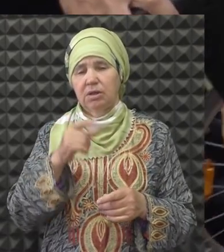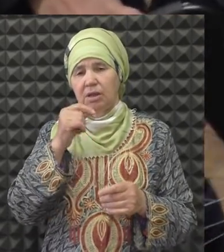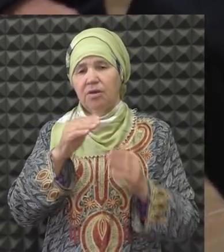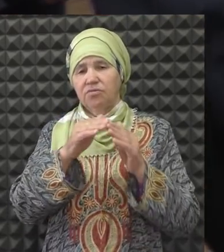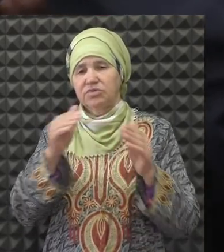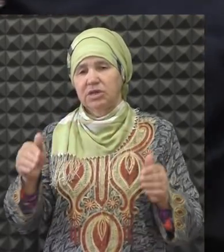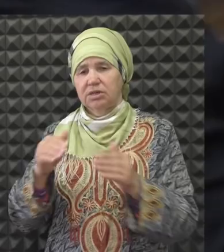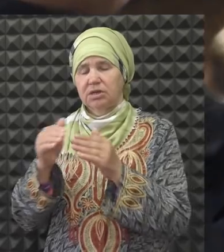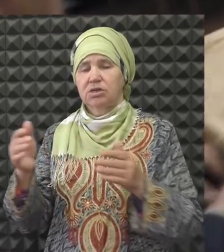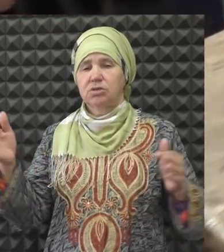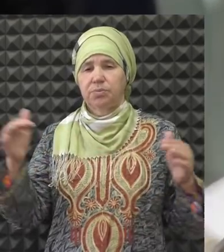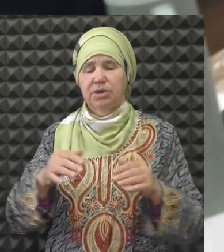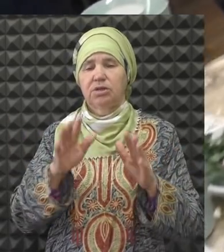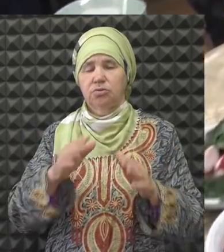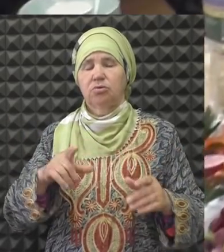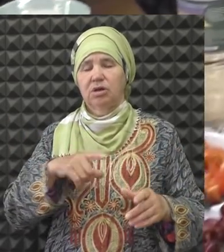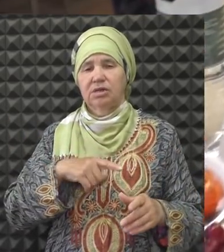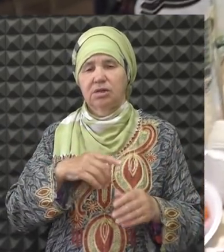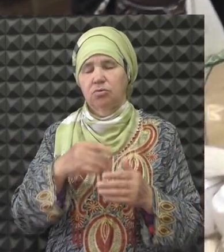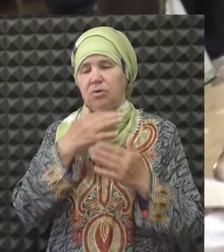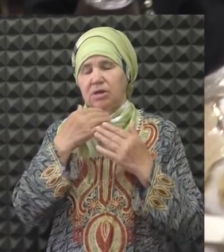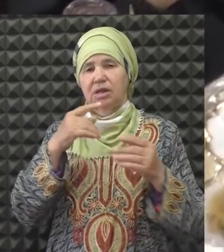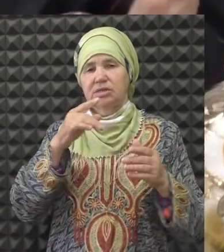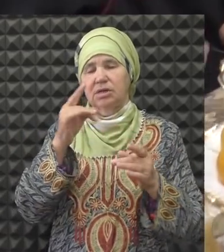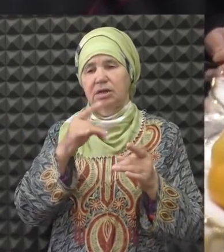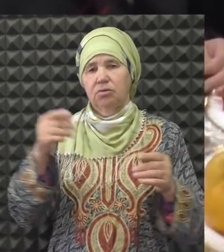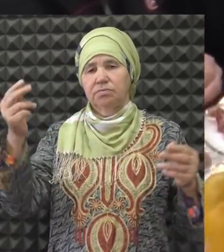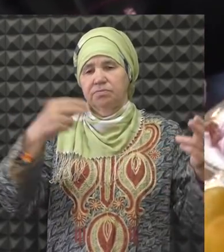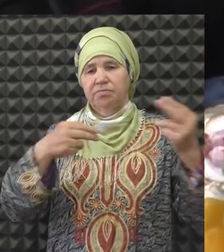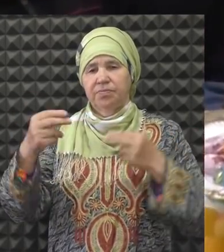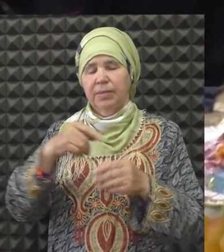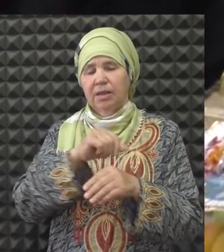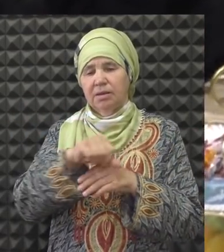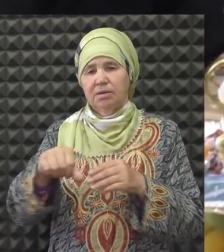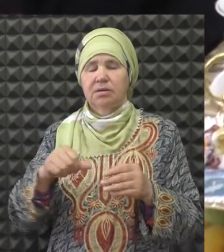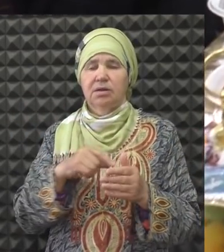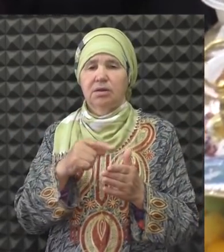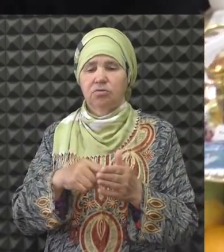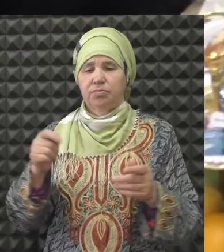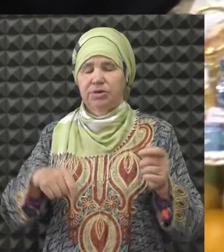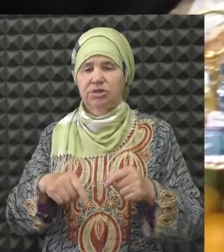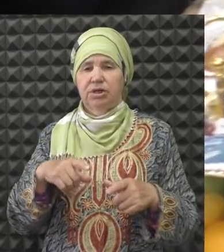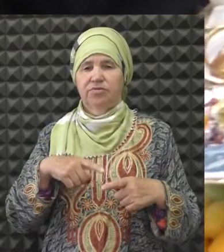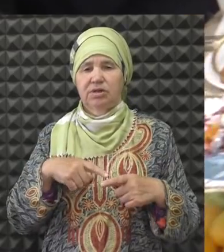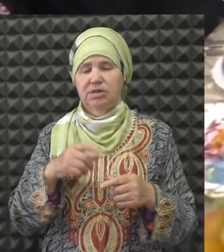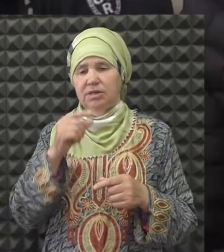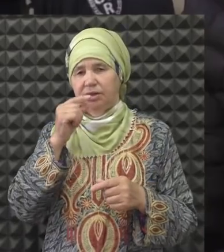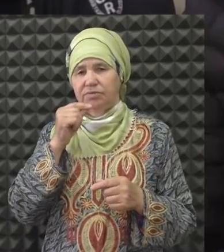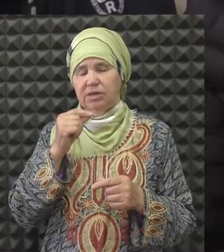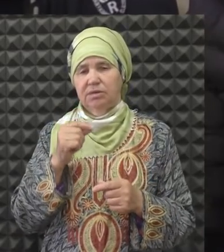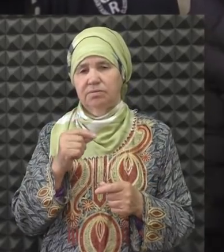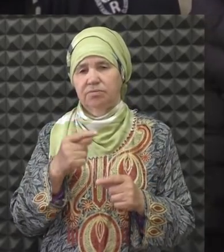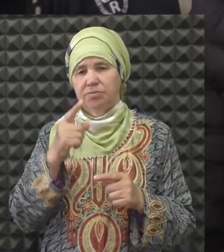первый год ифтары в шатрах Хердама собирают жители не только Казани и многих районов Татарстана, но и граждан ближнего и дальнего зарубежья.